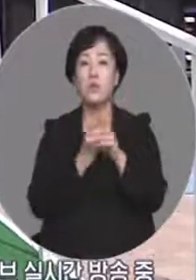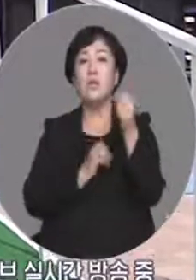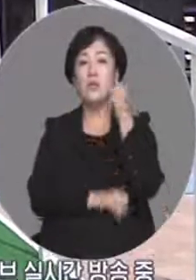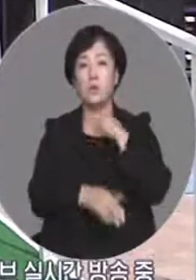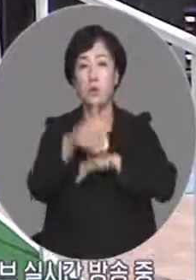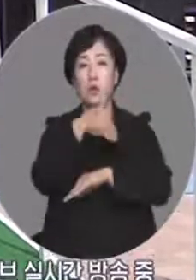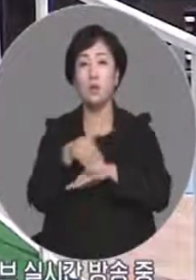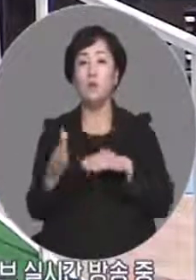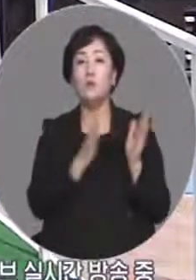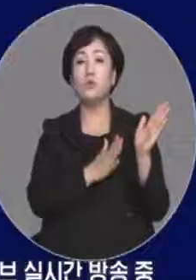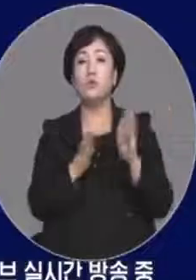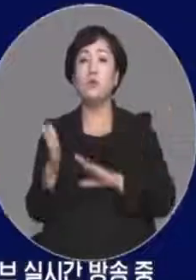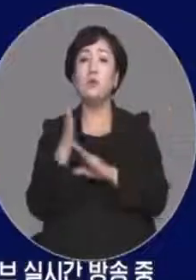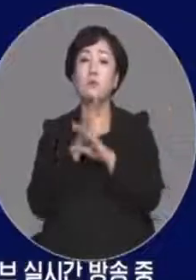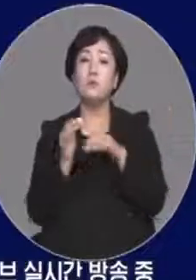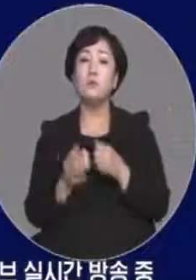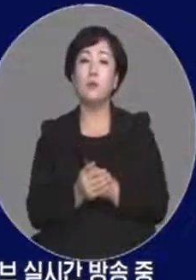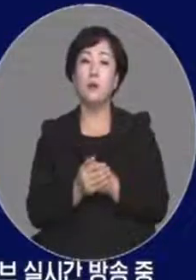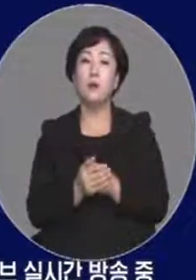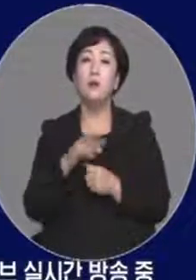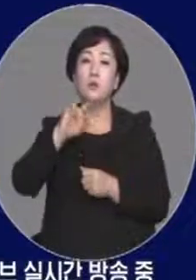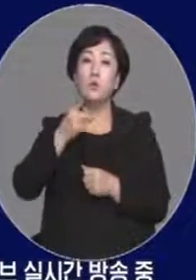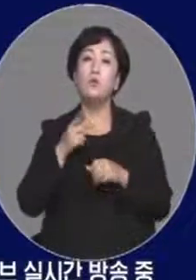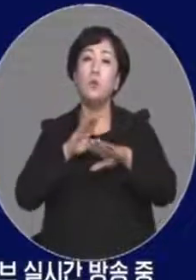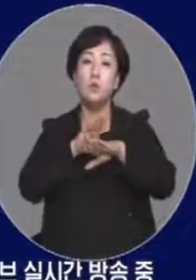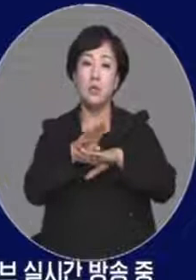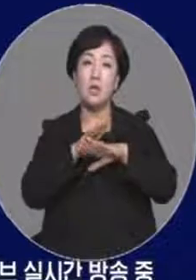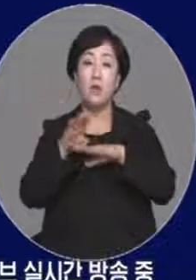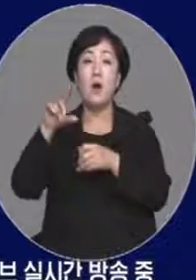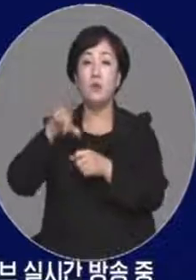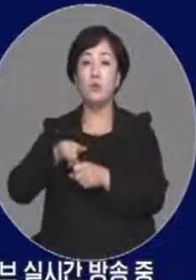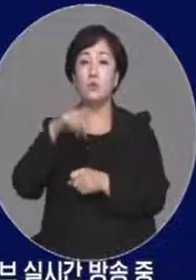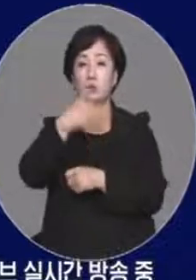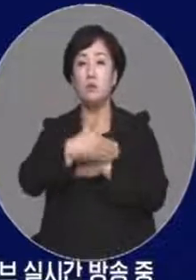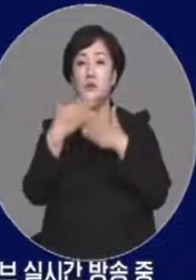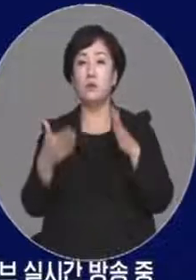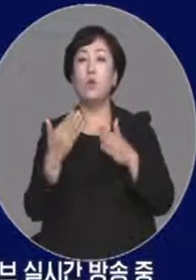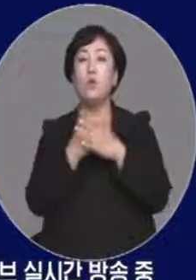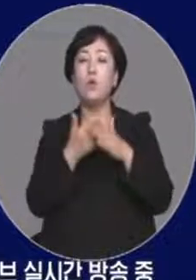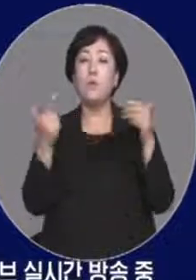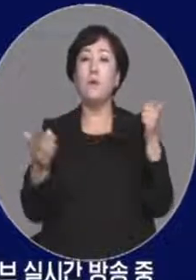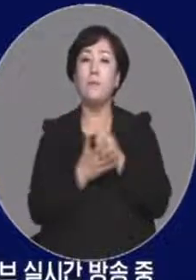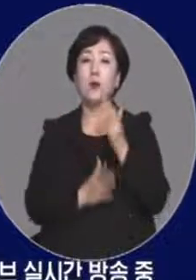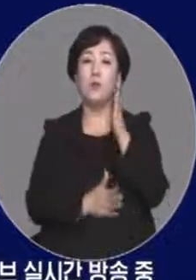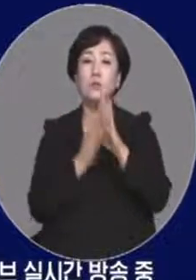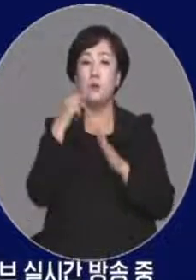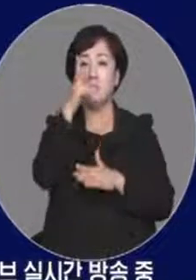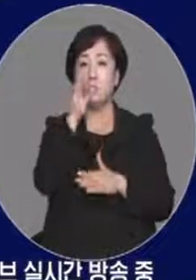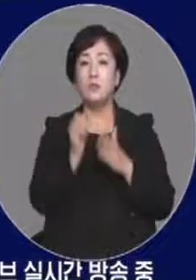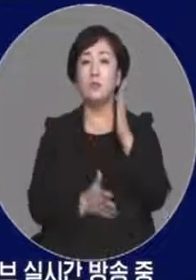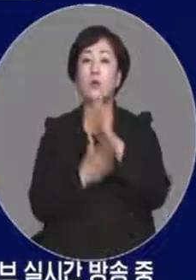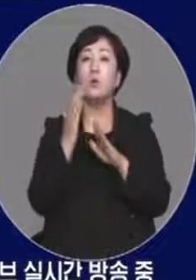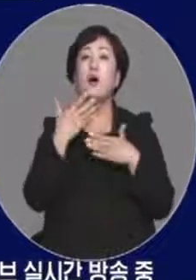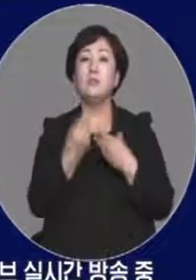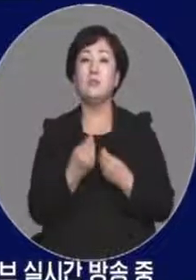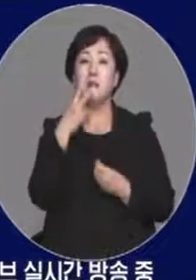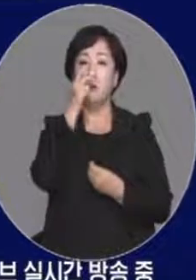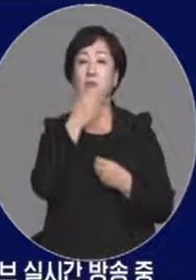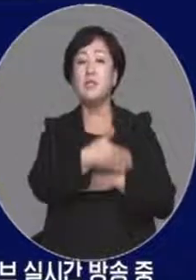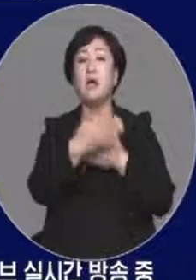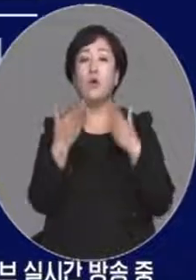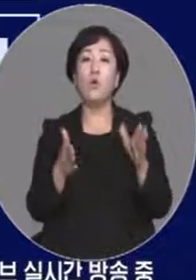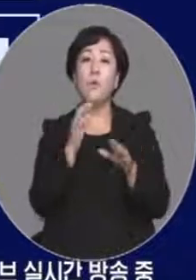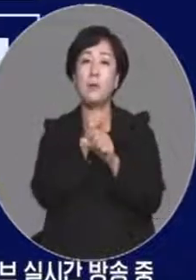구축도 본격화합니다. 수소차와 수소충전소 보급, 수소 시범 도시 조성, 안전검사소 구축,